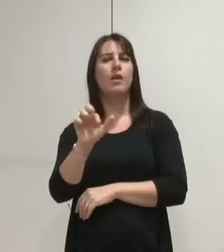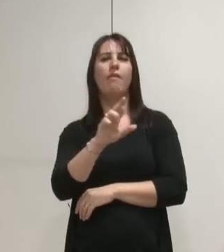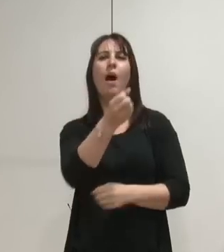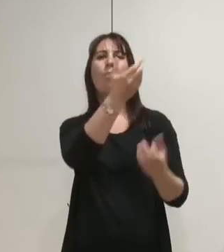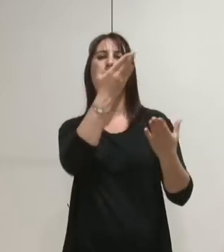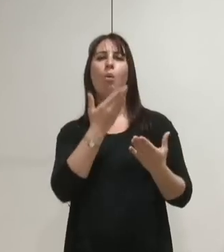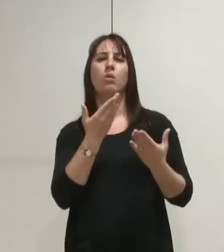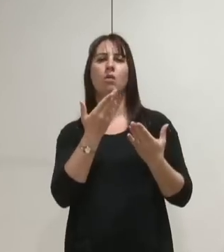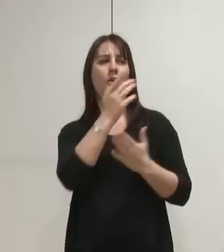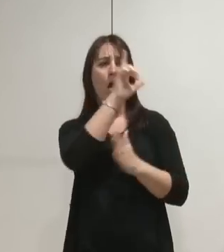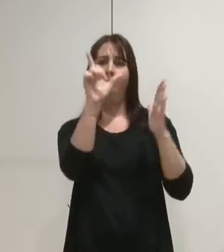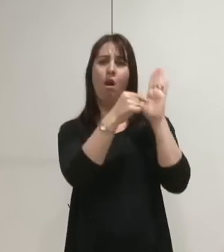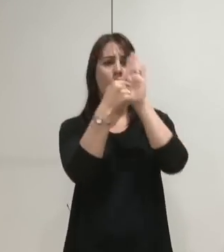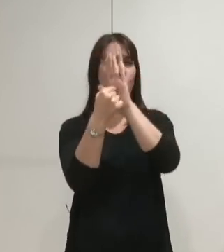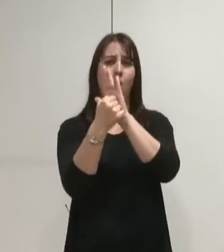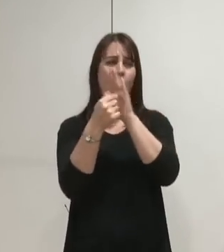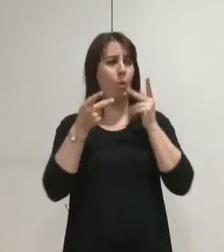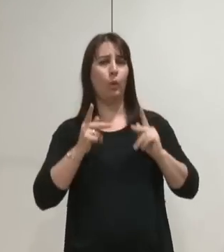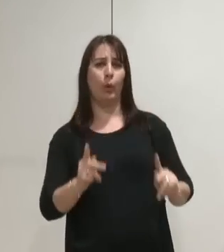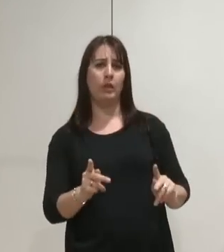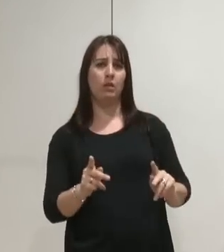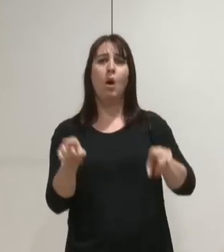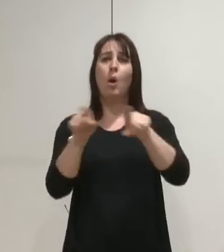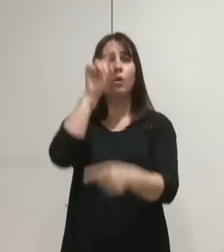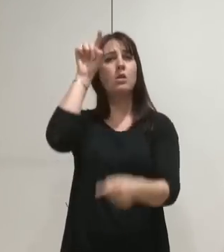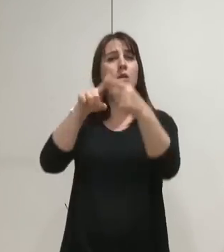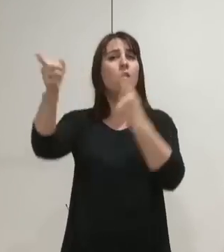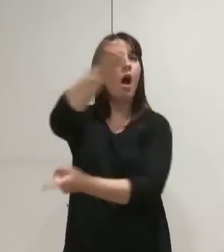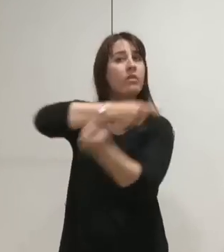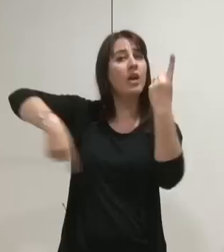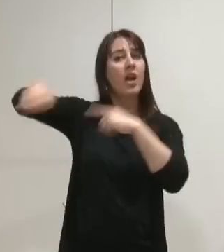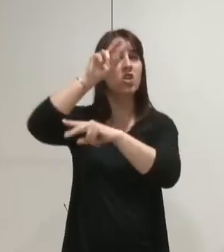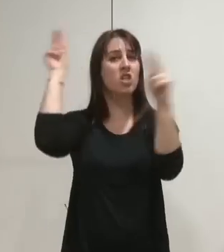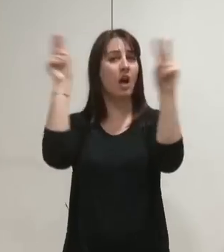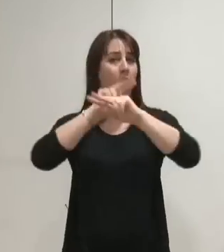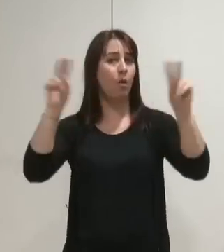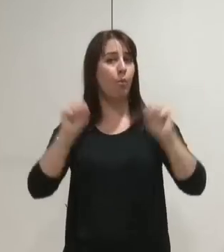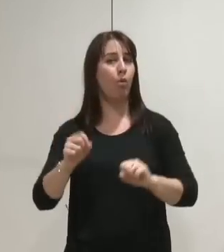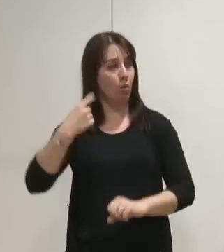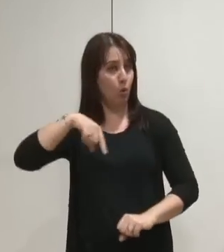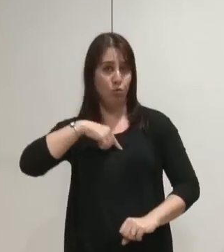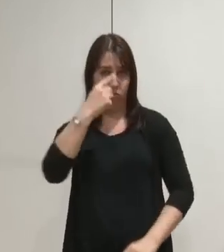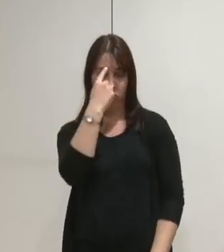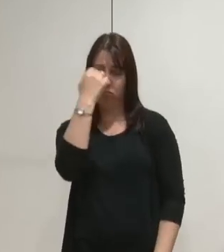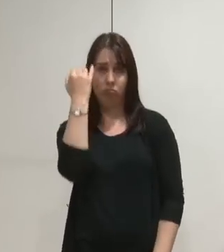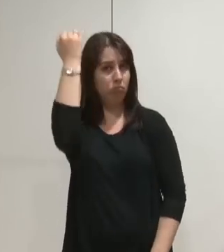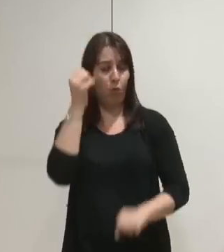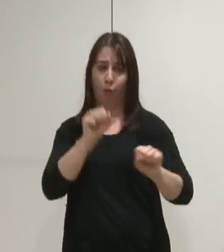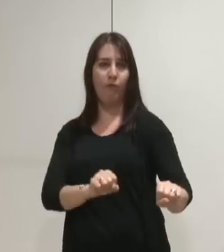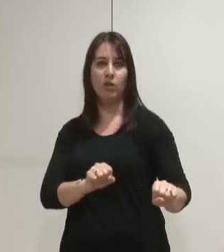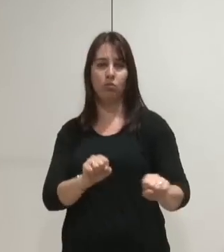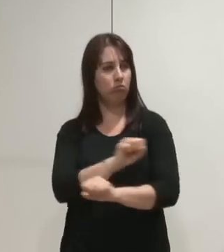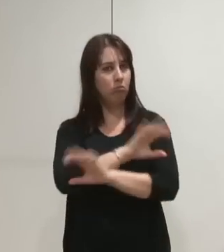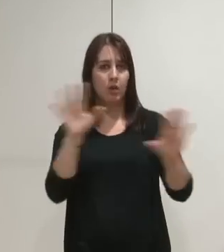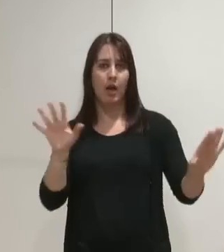tant sur la question de l'intérêt général encore que nous avons une conviction là-dessus elle est très clair nous pensons que le